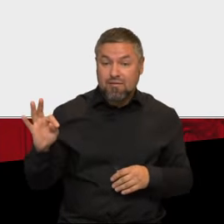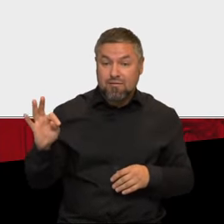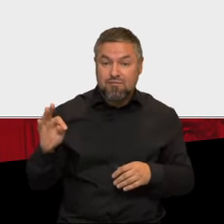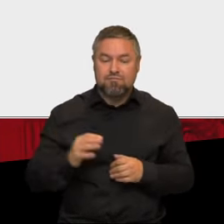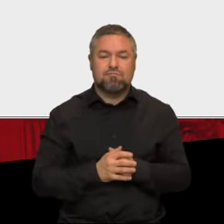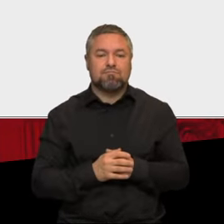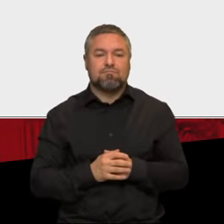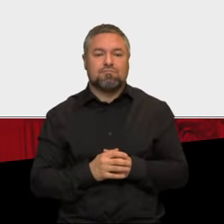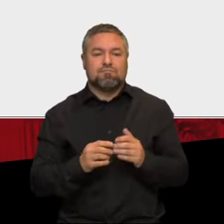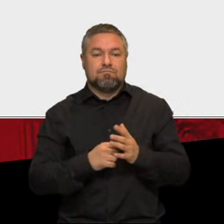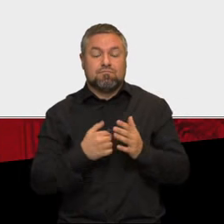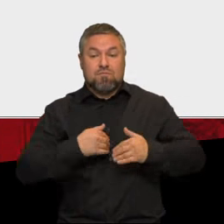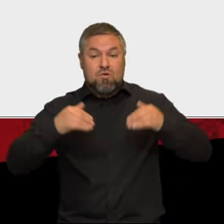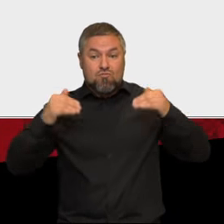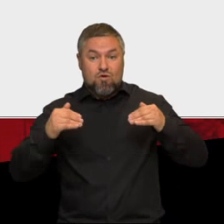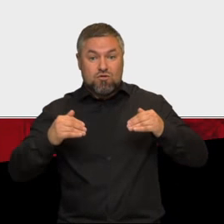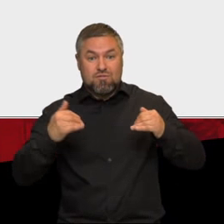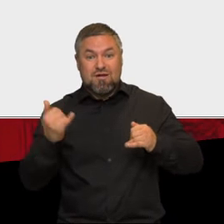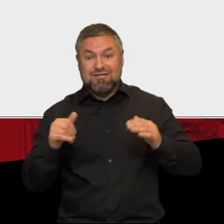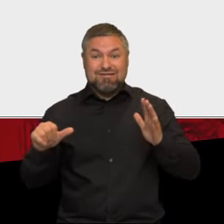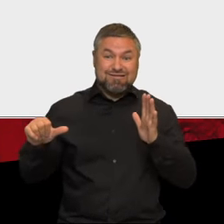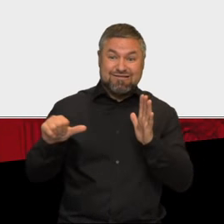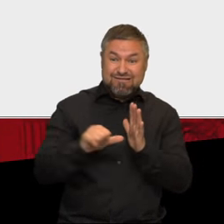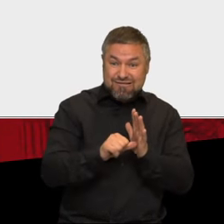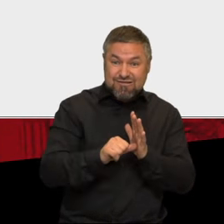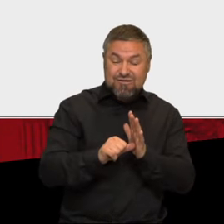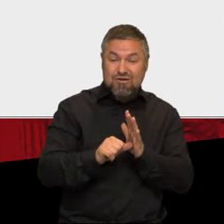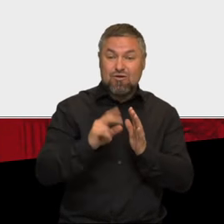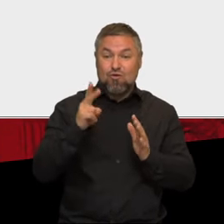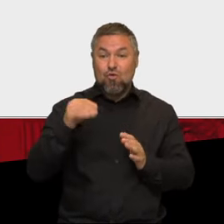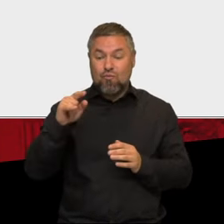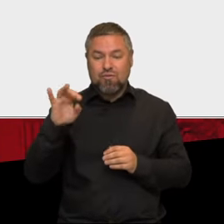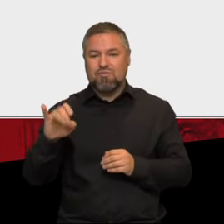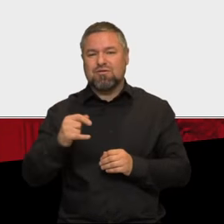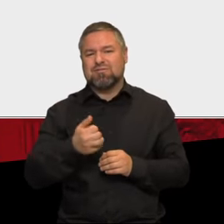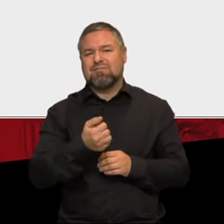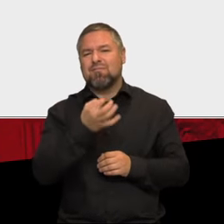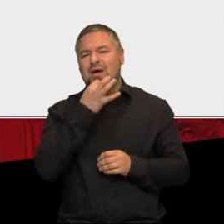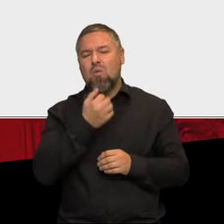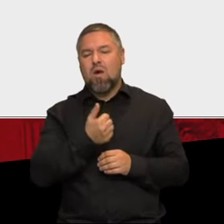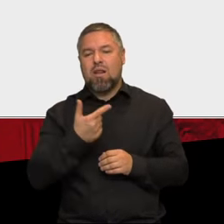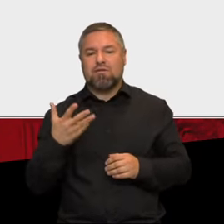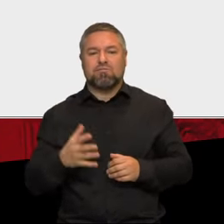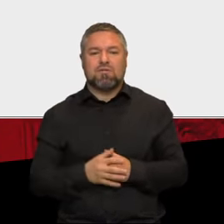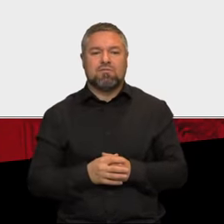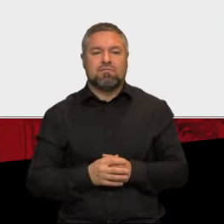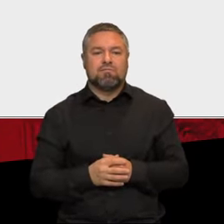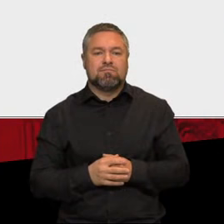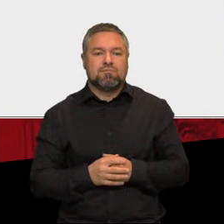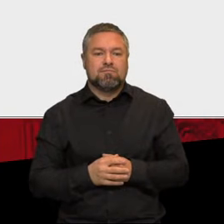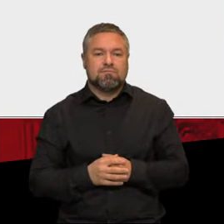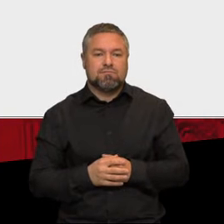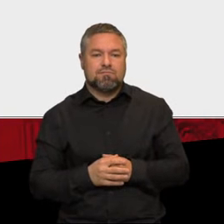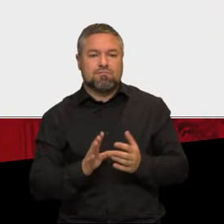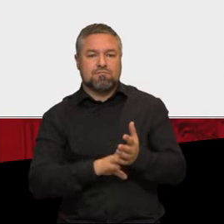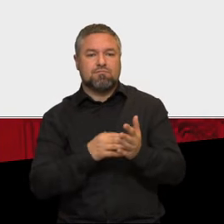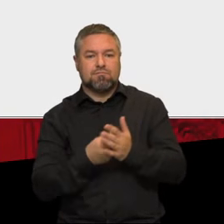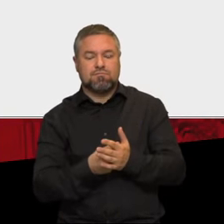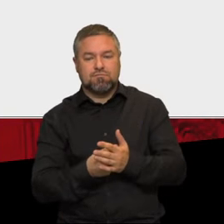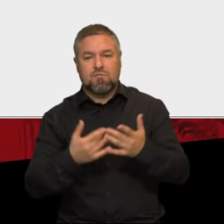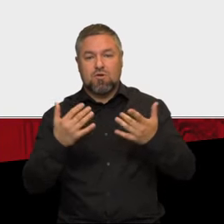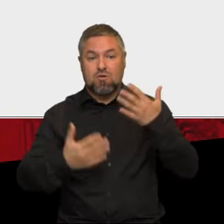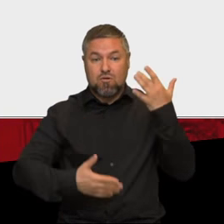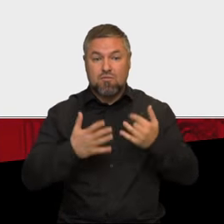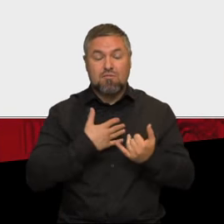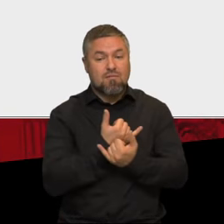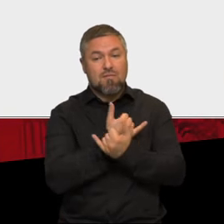Więc to, że możemy zejść do tylko tysiąca qubitów, to jest oczywiście niewielka liczba. Oczywiście w przypadku komputerów kwantowych mamy